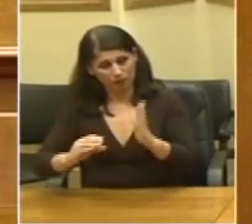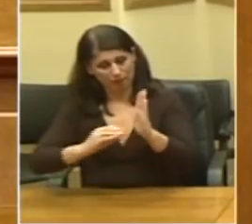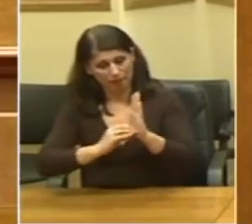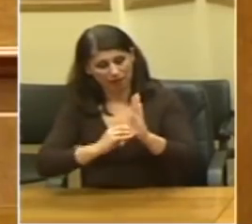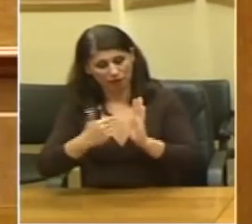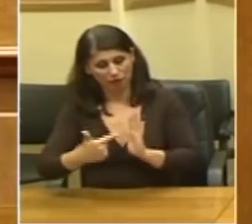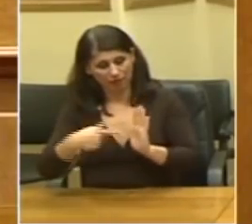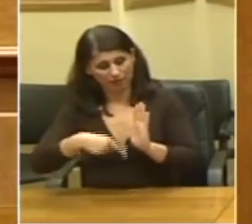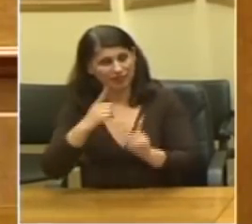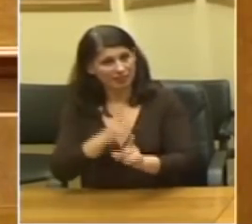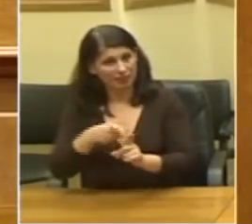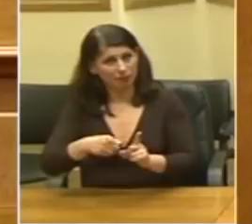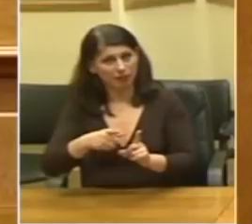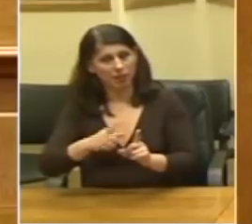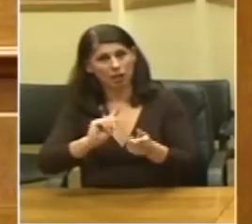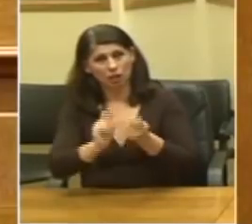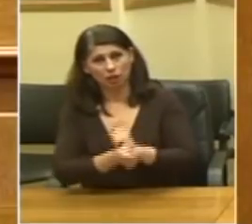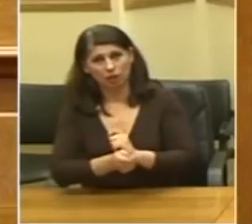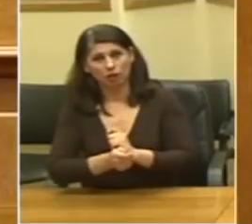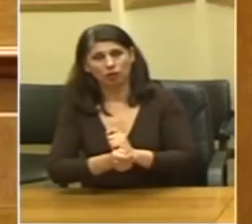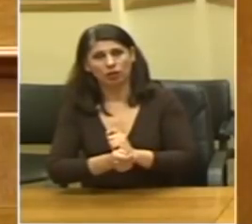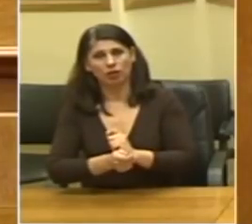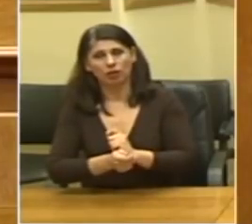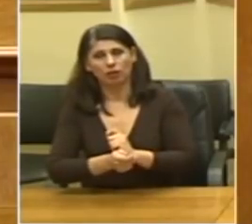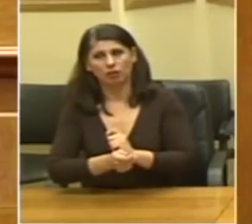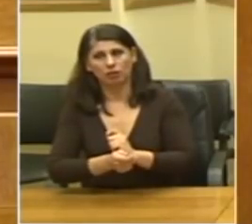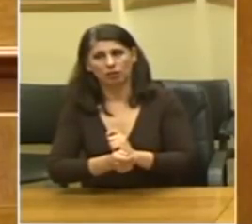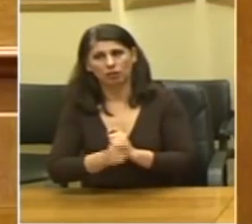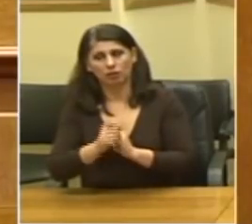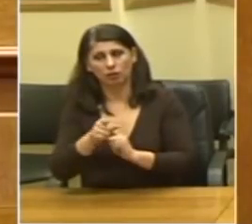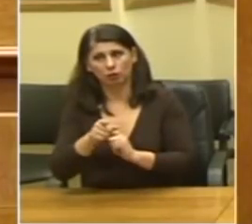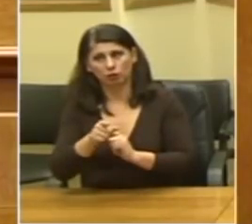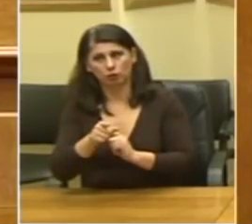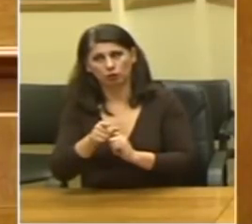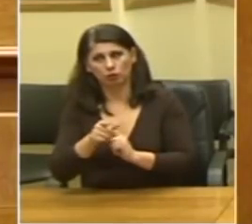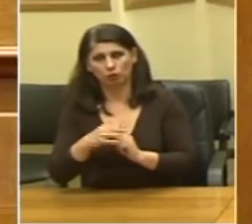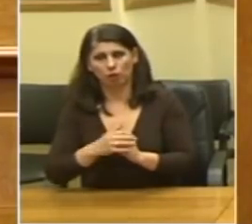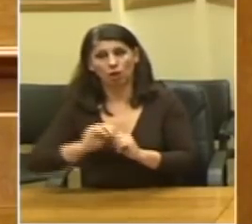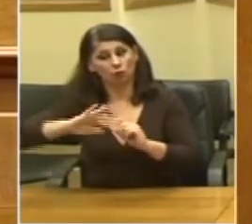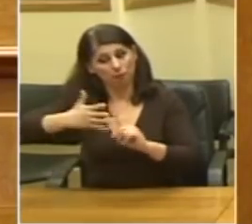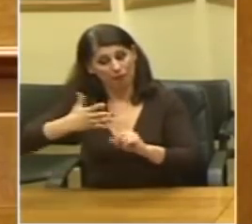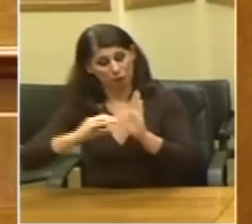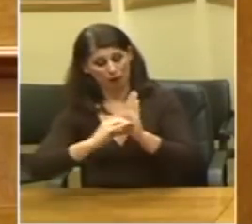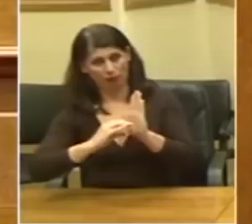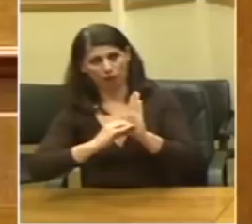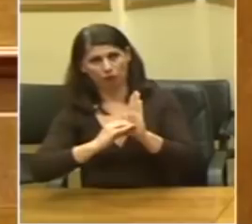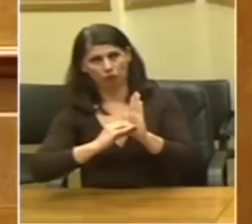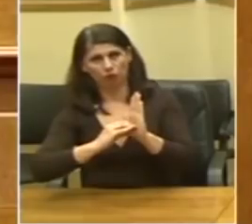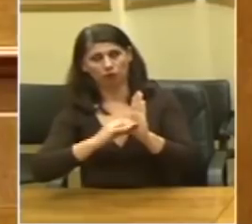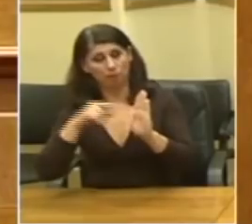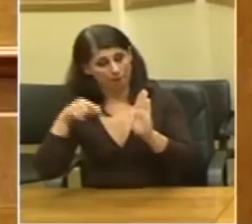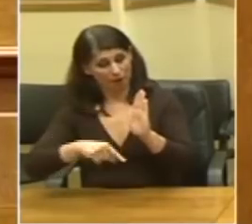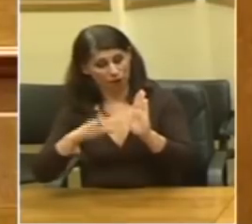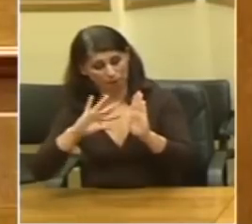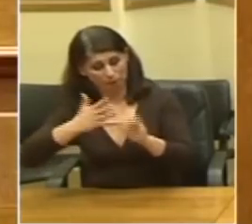παράγραφο 7 της συγκεκριμένης τροπολογίας του δευτέρου, του 5ου άρθρου, με το